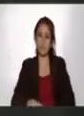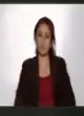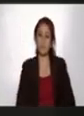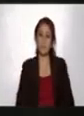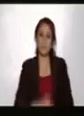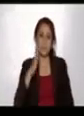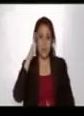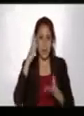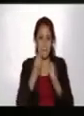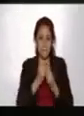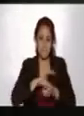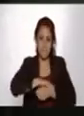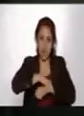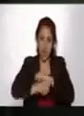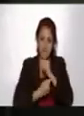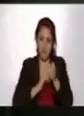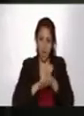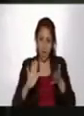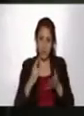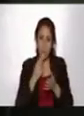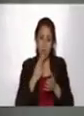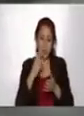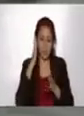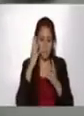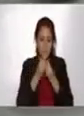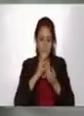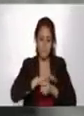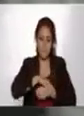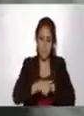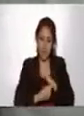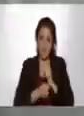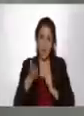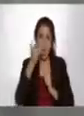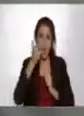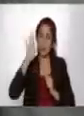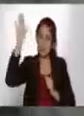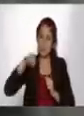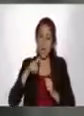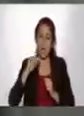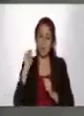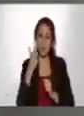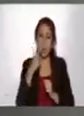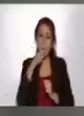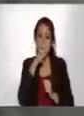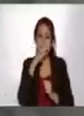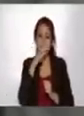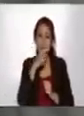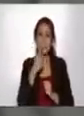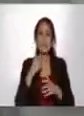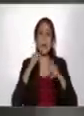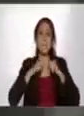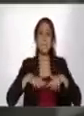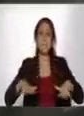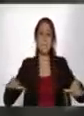اغتصبوها اللي هو إبراهيم، اتصل بأخوه وقال له تعالى عشان عايزك، فراح لقلبت بتنزف، فقال له